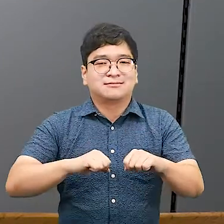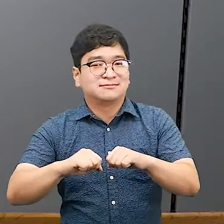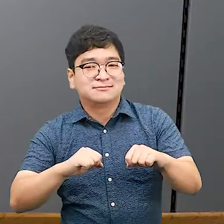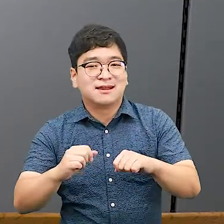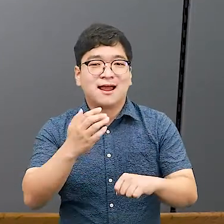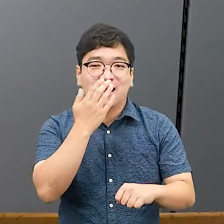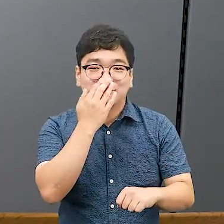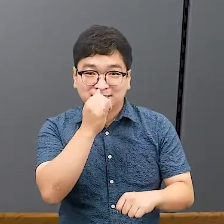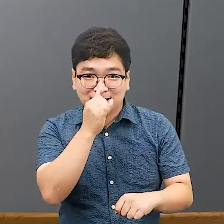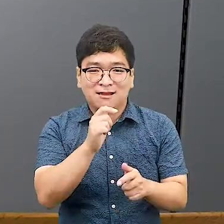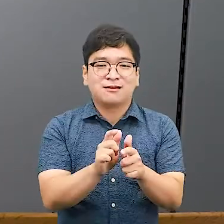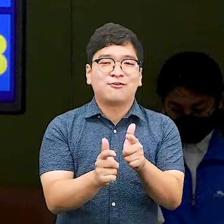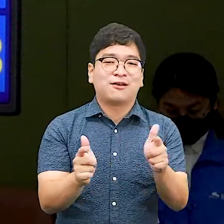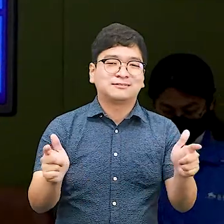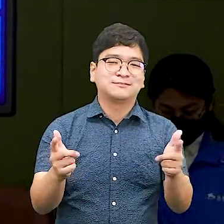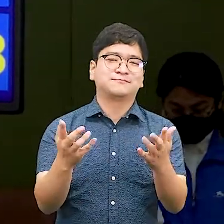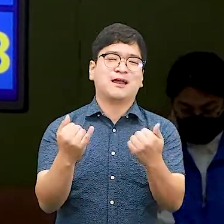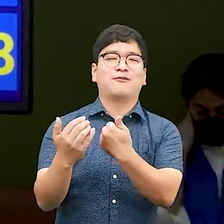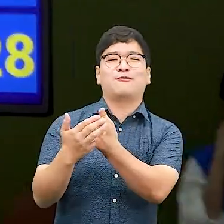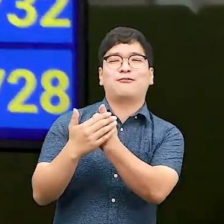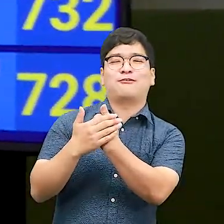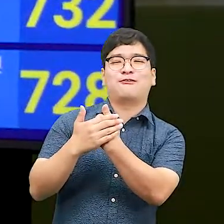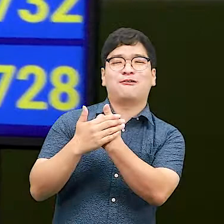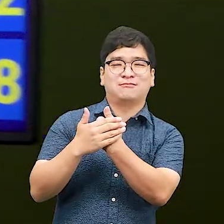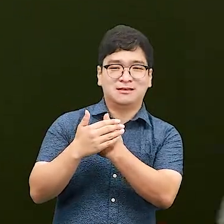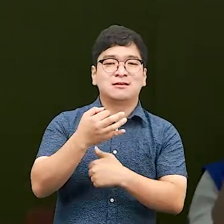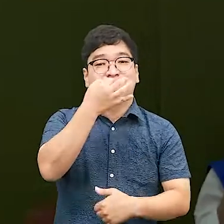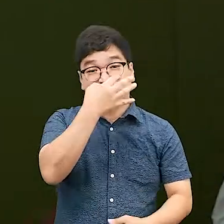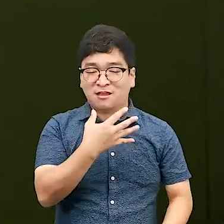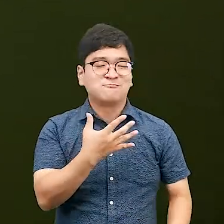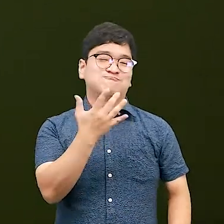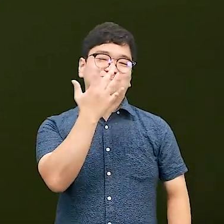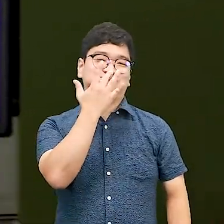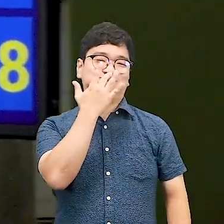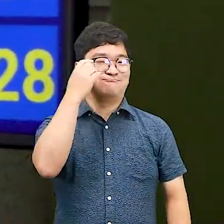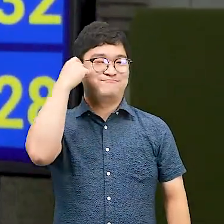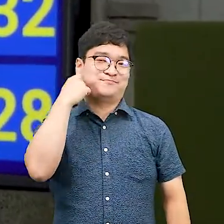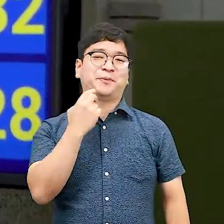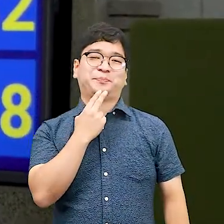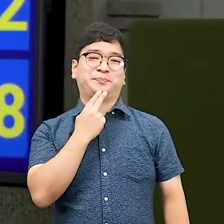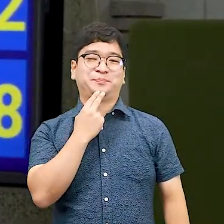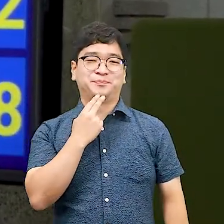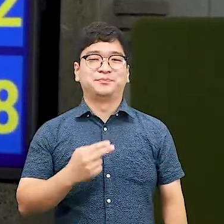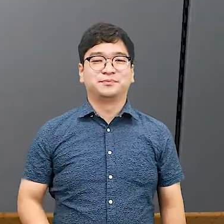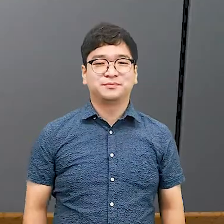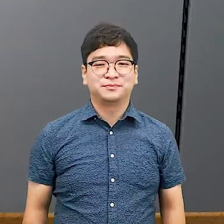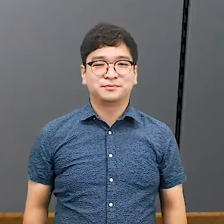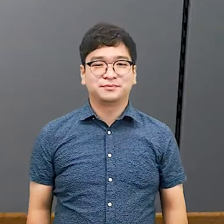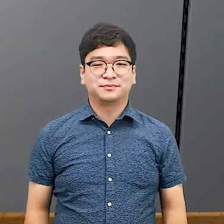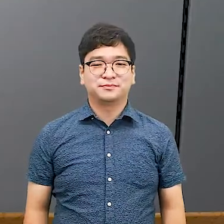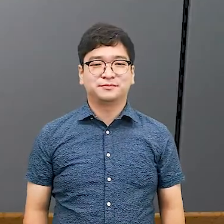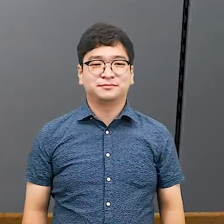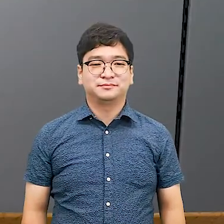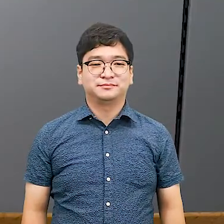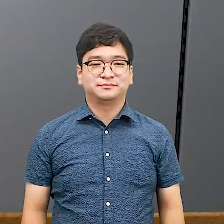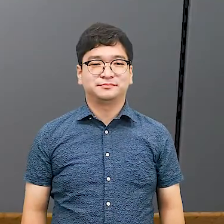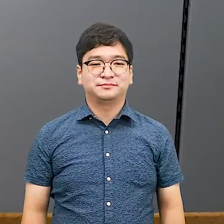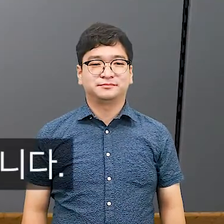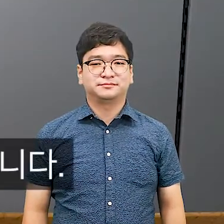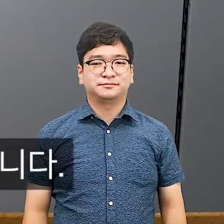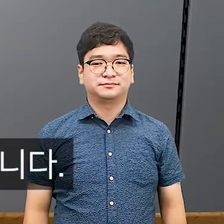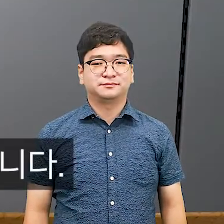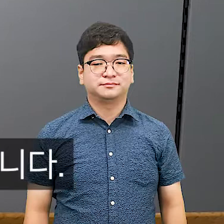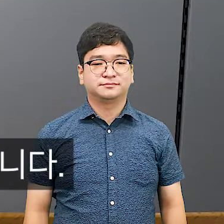행동을 많이 하셨지만 지금은 젊은 사람들은 너무 잘 도와주셔가지고 빨리빨리 잘 진행할